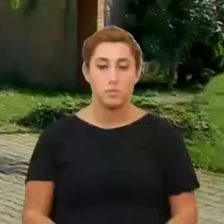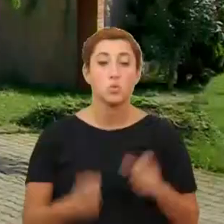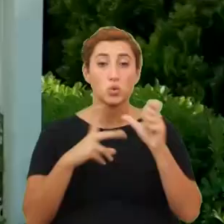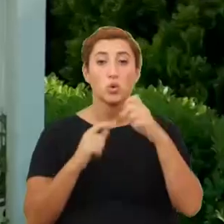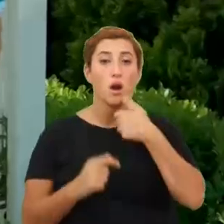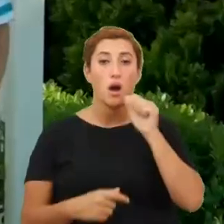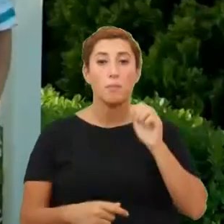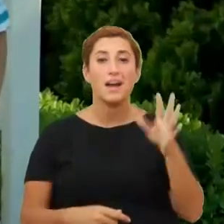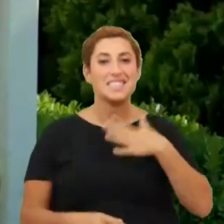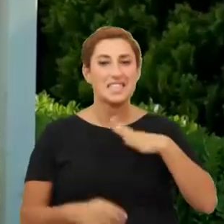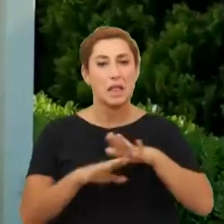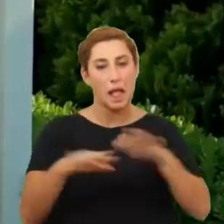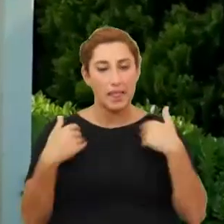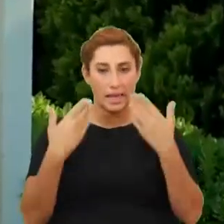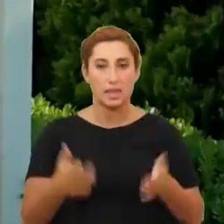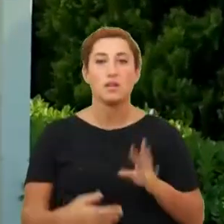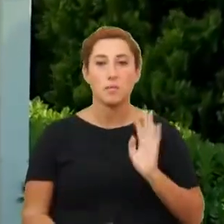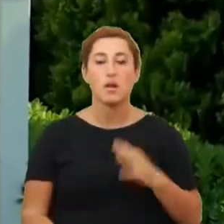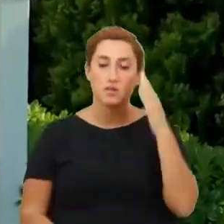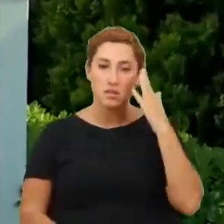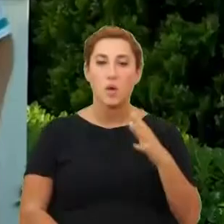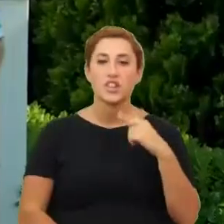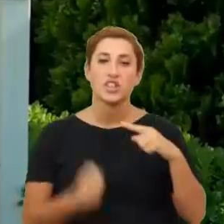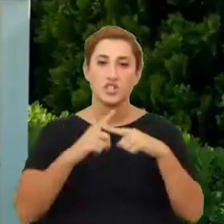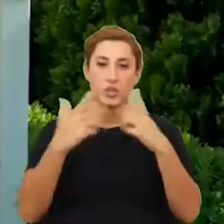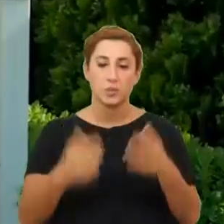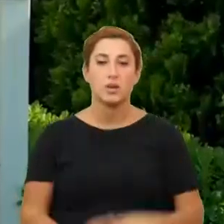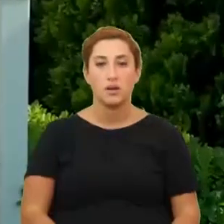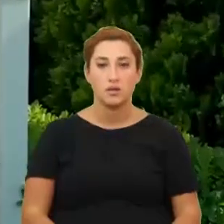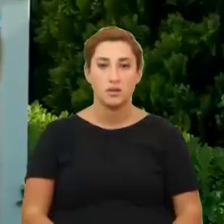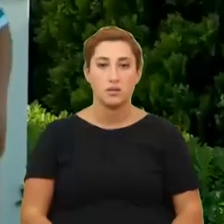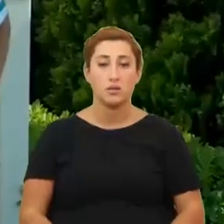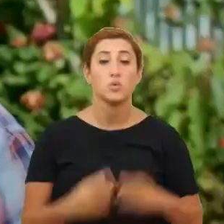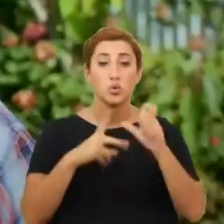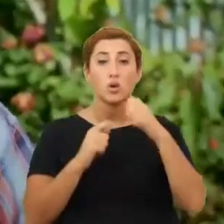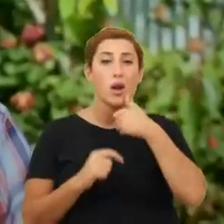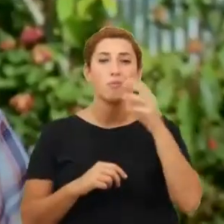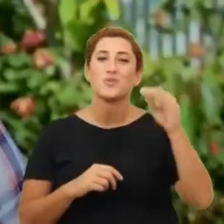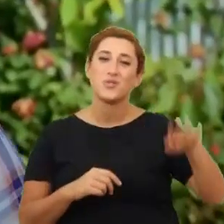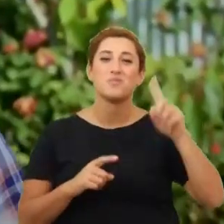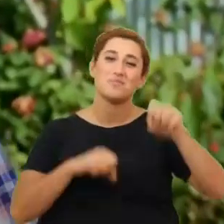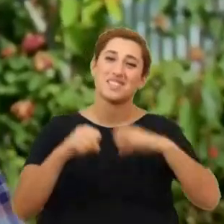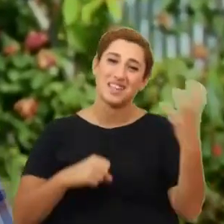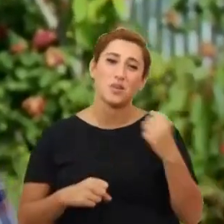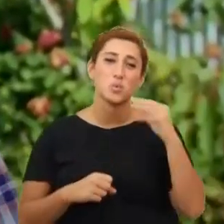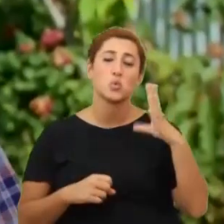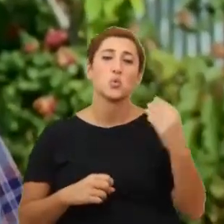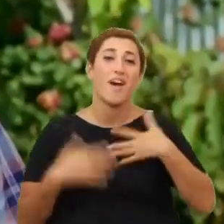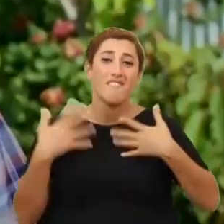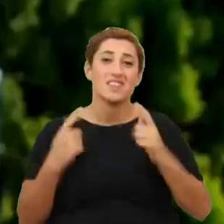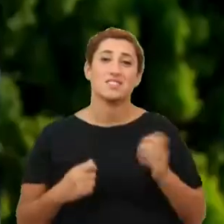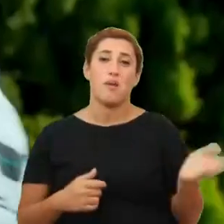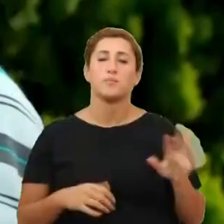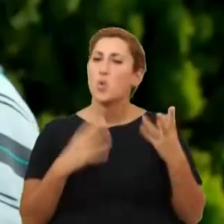Şükrü abi. He. İstediğin alıyı getirdim. Sağ ol, teşekkürler. Şükrü abi, Junior'a bir bisiklet alsana. Çocuk çok heves